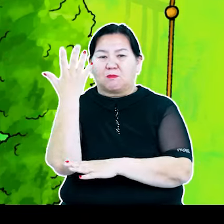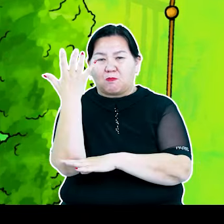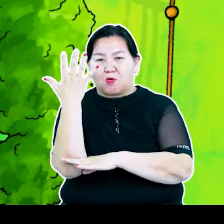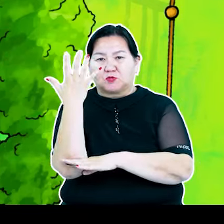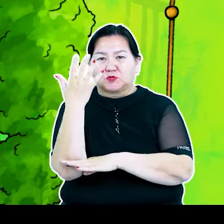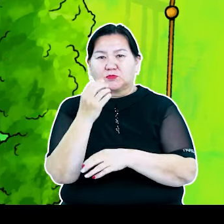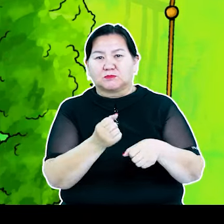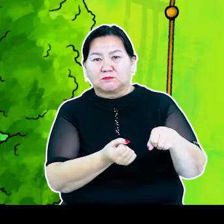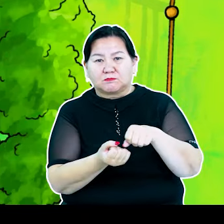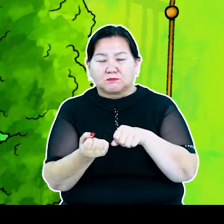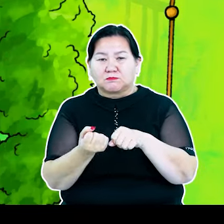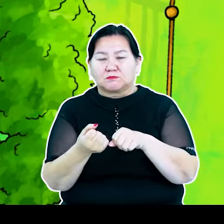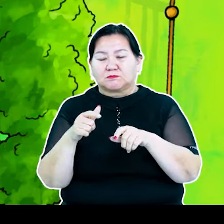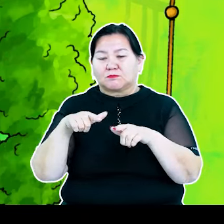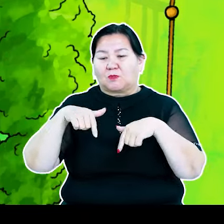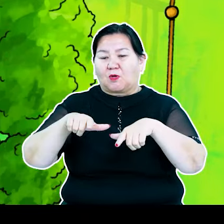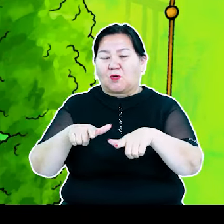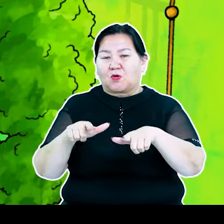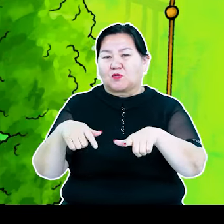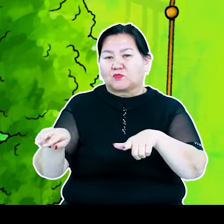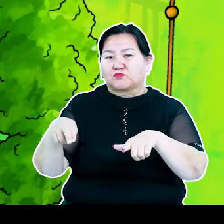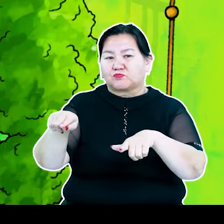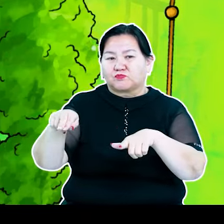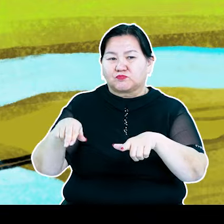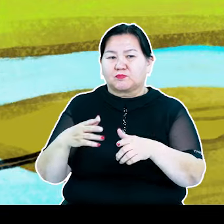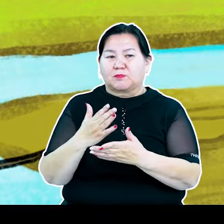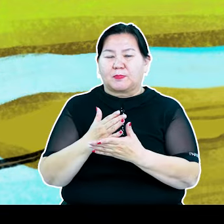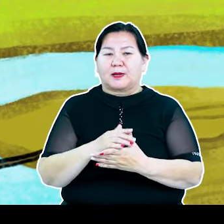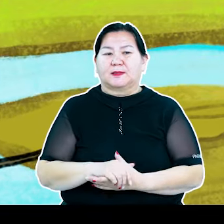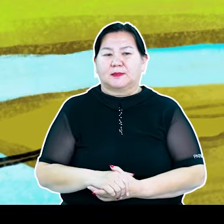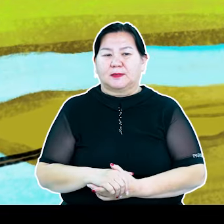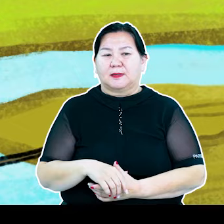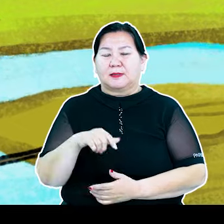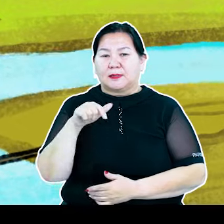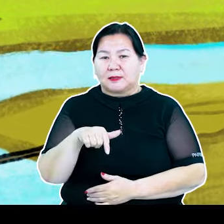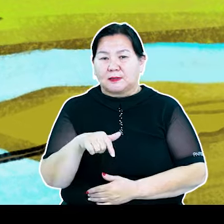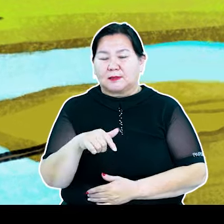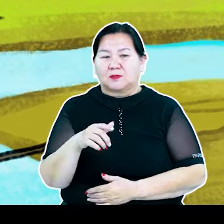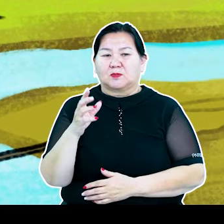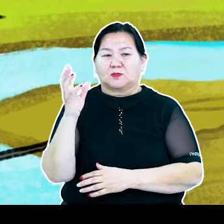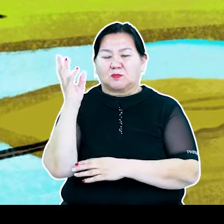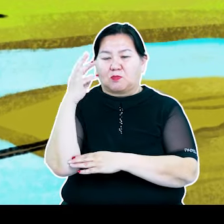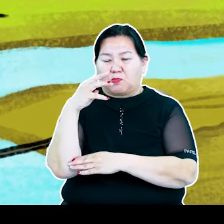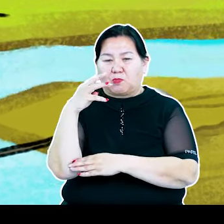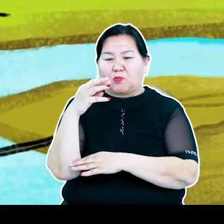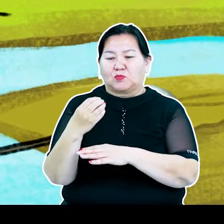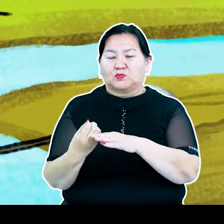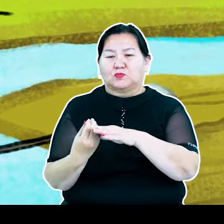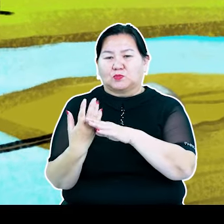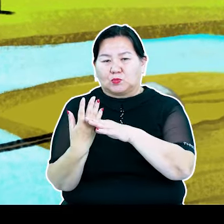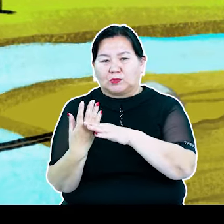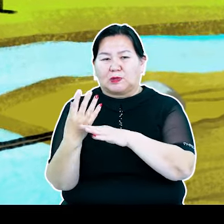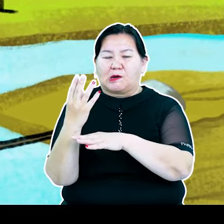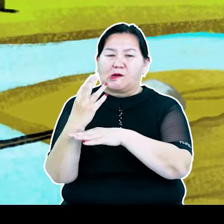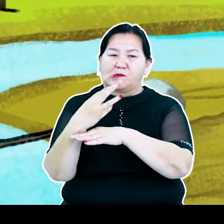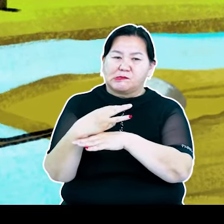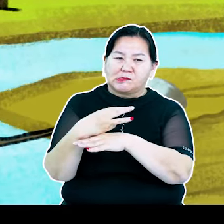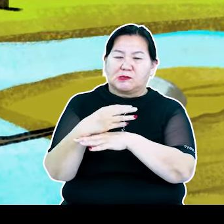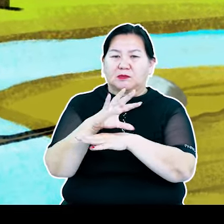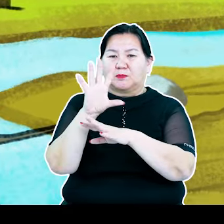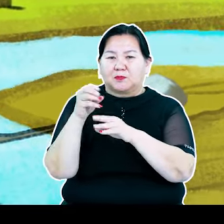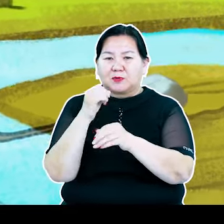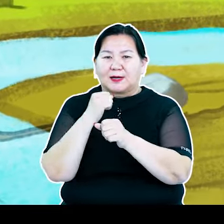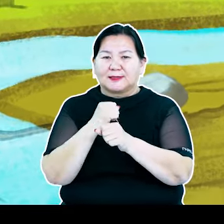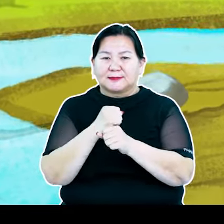ойжуулалтыг ихэвчлэн голын их хэсэгт хийнэ. Ингэхдээ Хөгшин эсвэл өвчлсөн